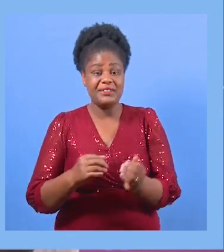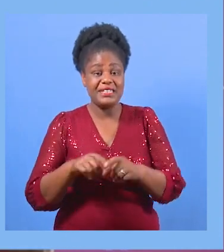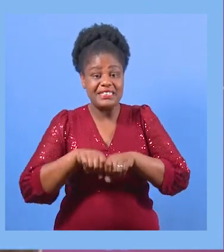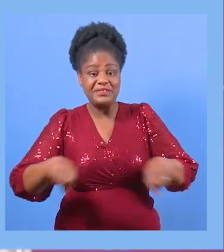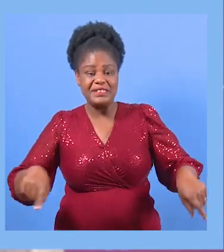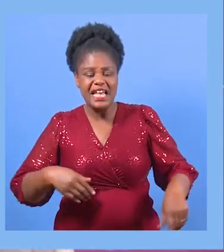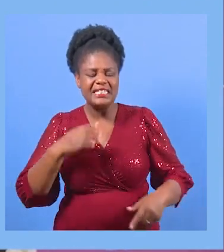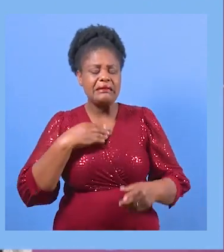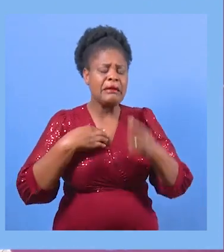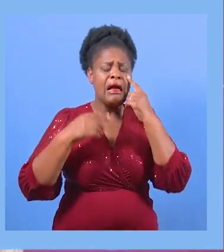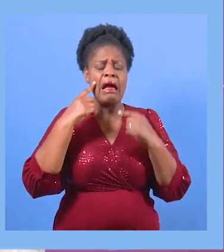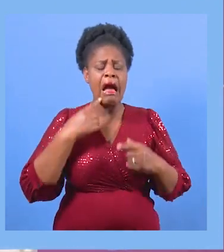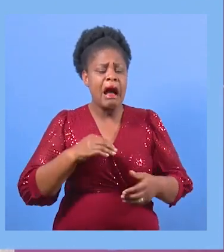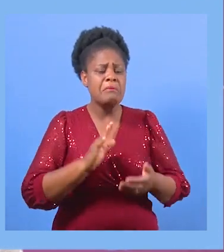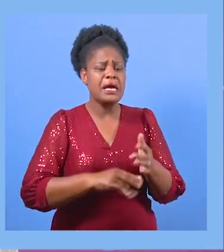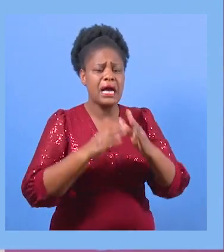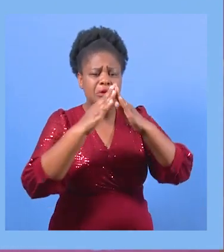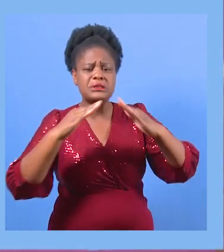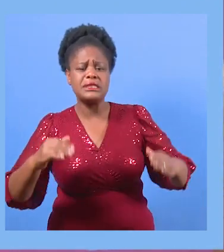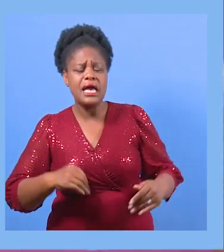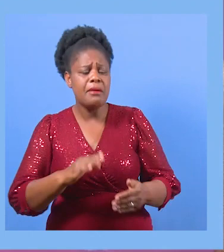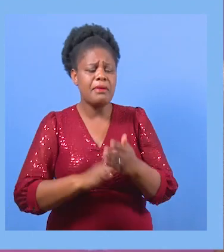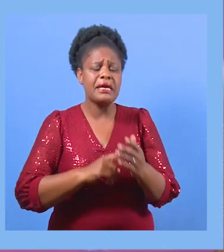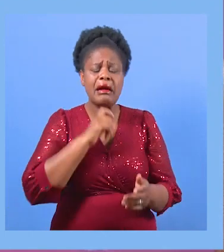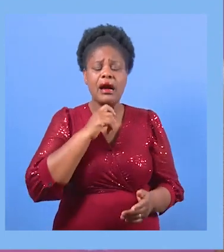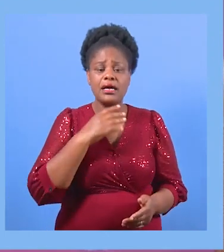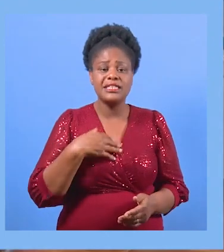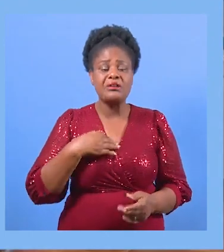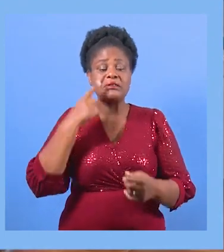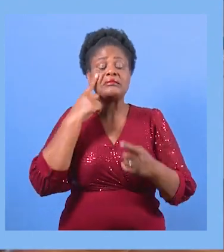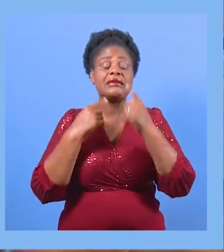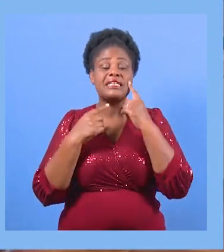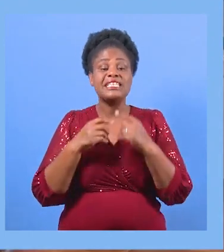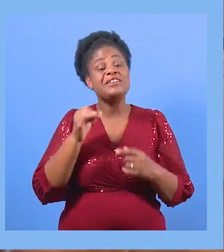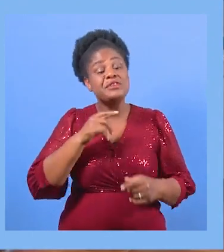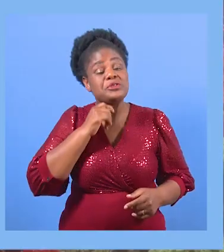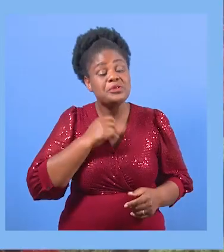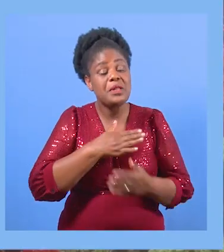kuti adini, makamutengera. Kana makamutengera, asi kana makamuchimuda muroore.